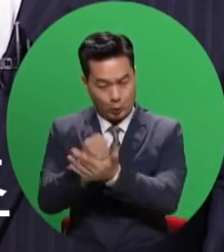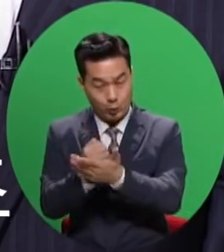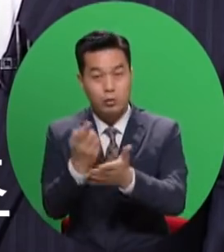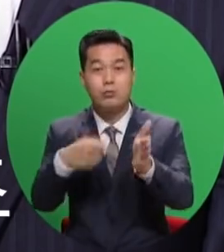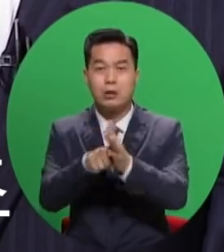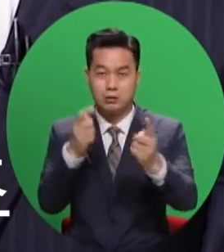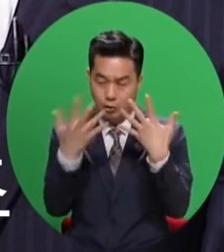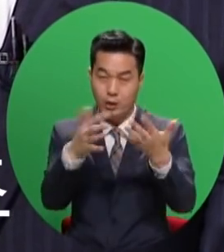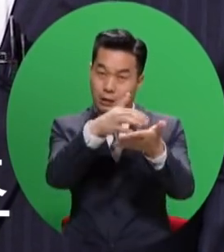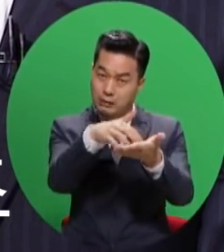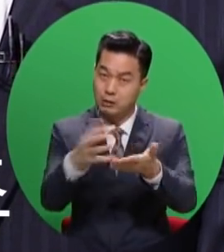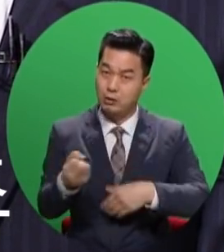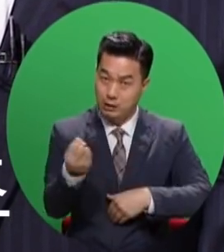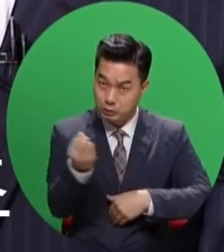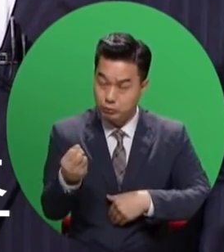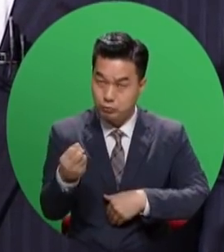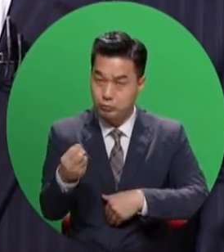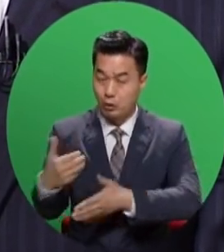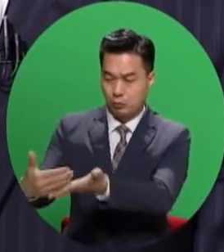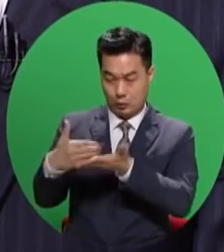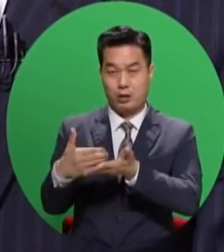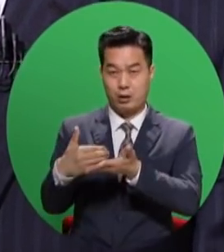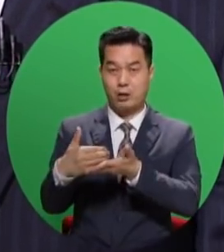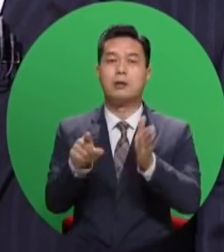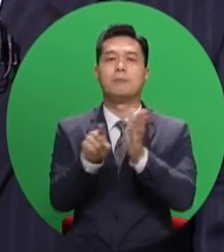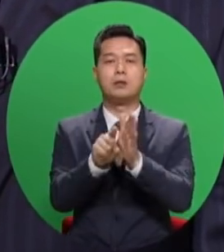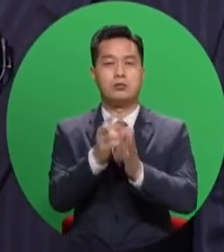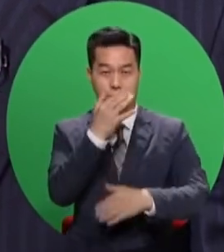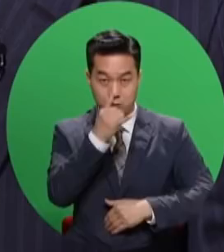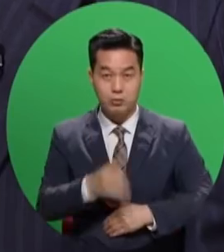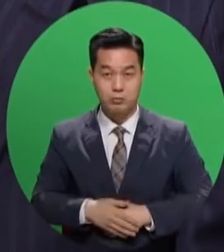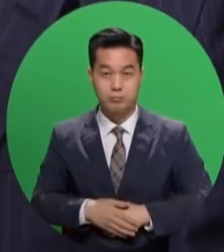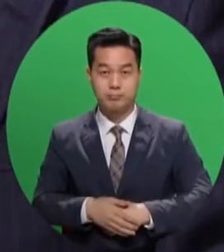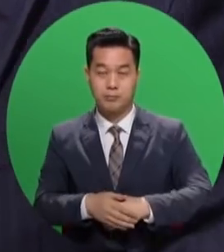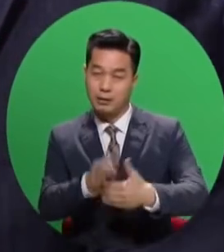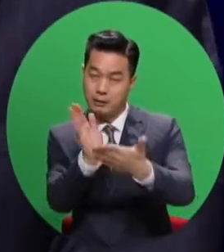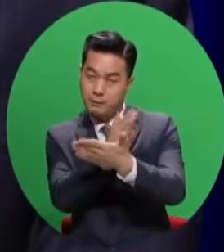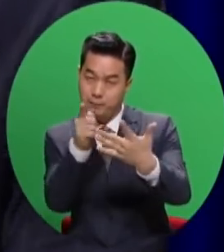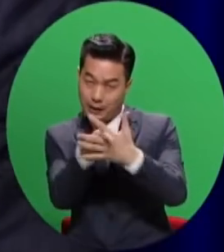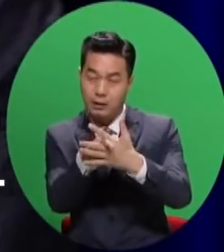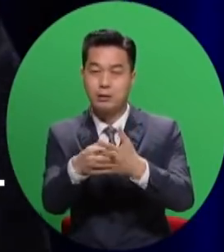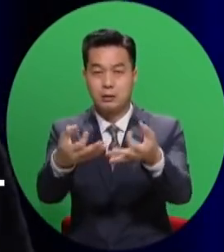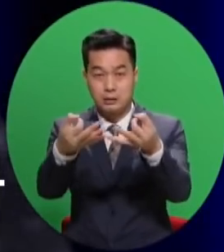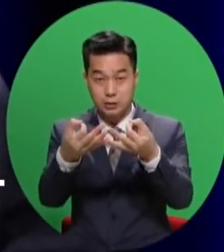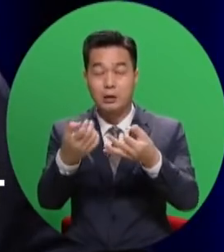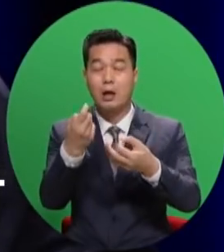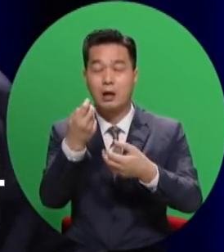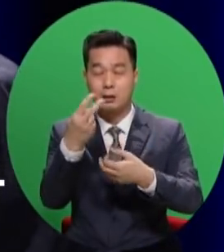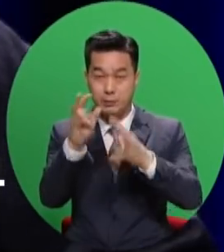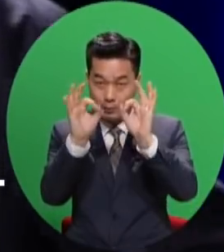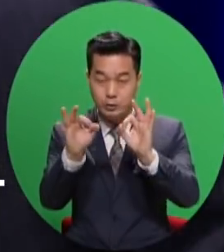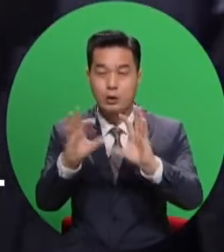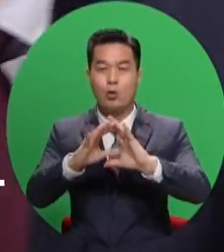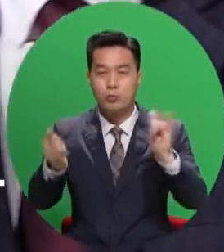정확한 데이터를 가지고 공격을 하셔야죠 그래 신뢰감이 가지 않게 쓰면서 판단은 지친 여러분들을 하시겠죠 이제는 제 시간을